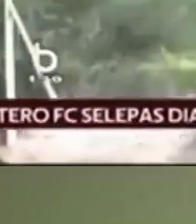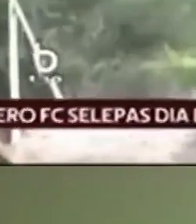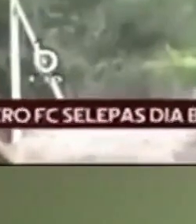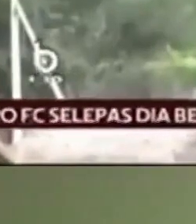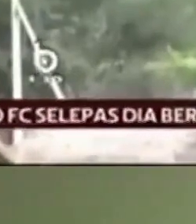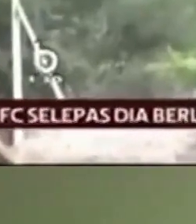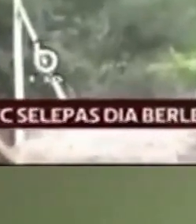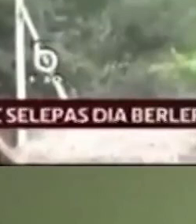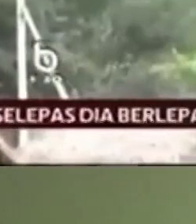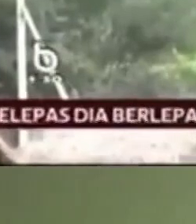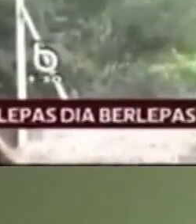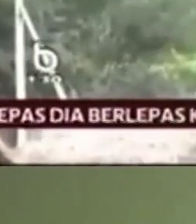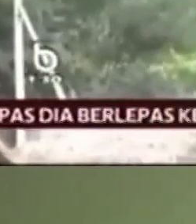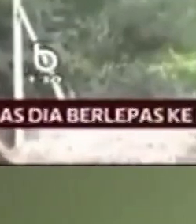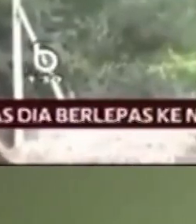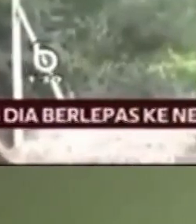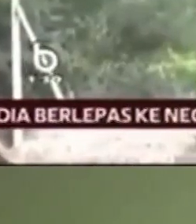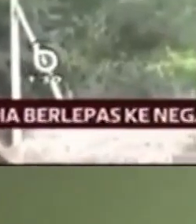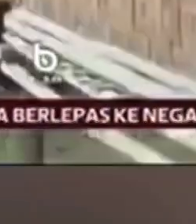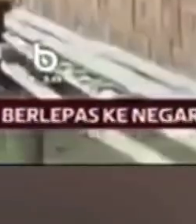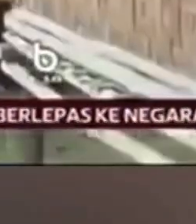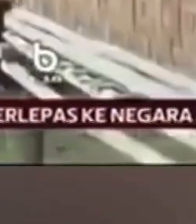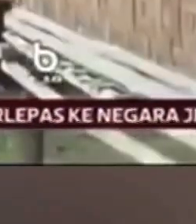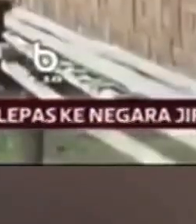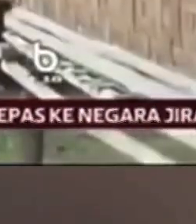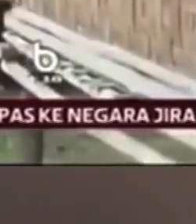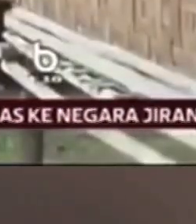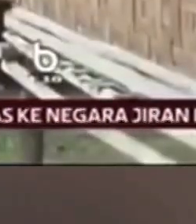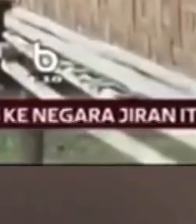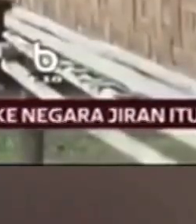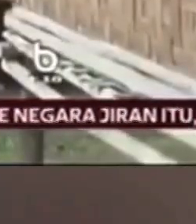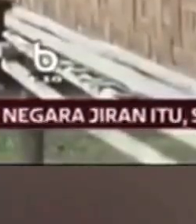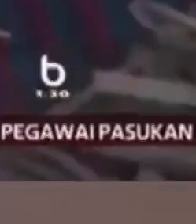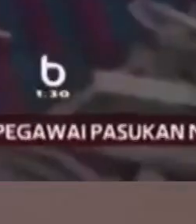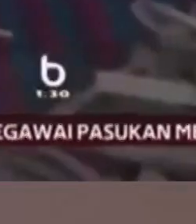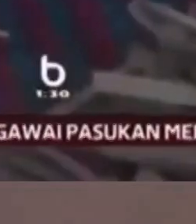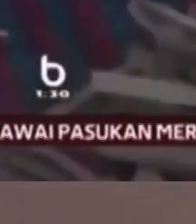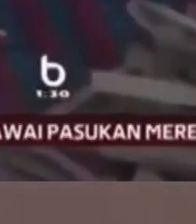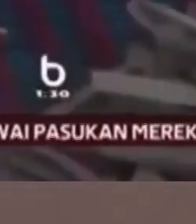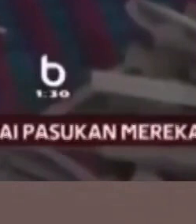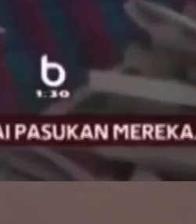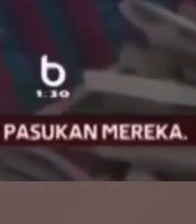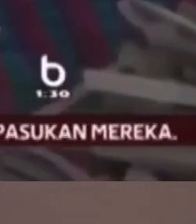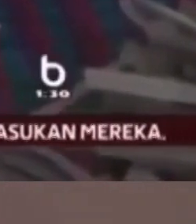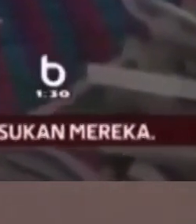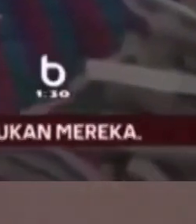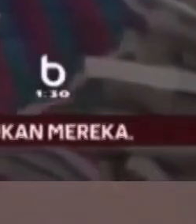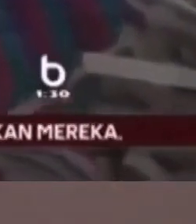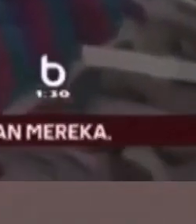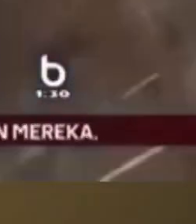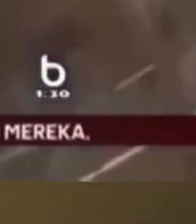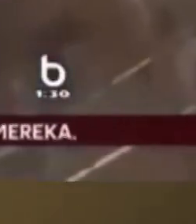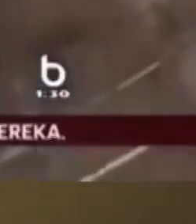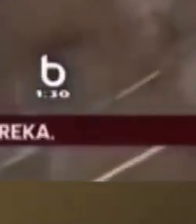kampung mengutip duit sesama sendiri sebanyak RM500 bagi membina syeli berkenaan. Kehadiran pengunjung memberikan manfaat